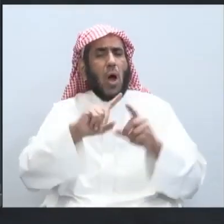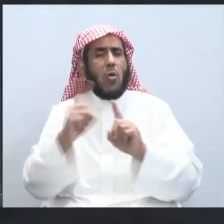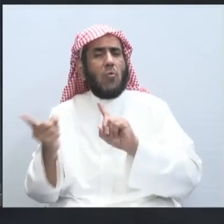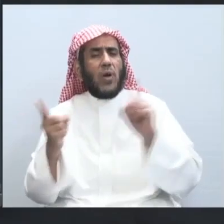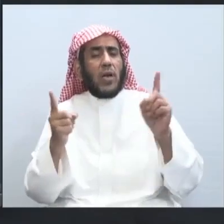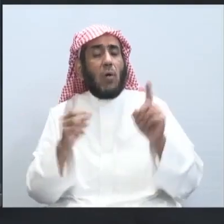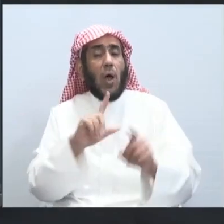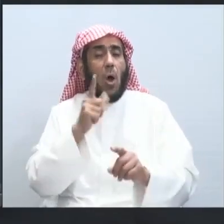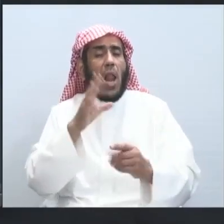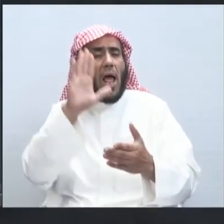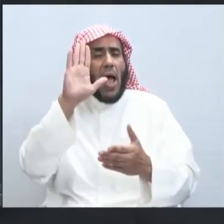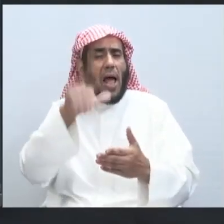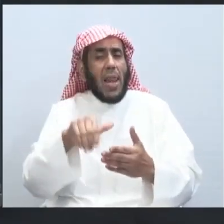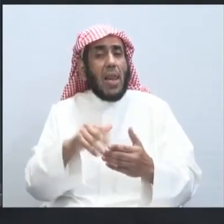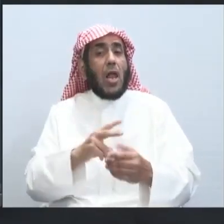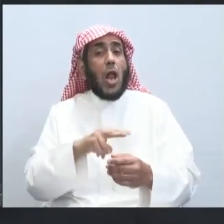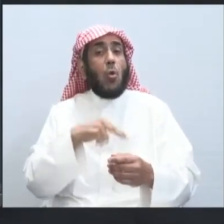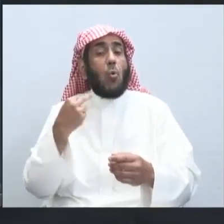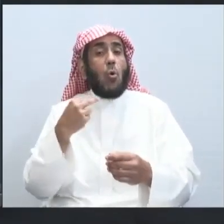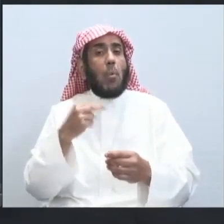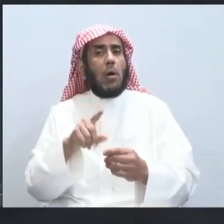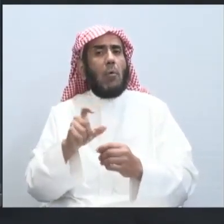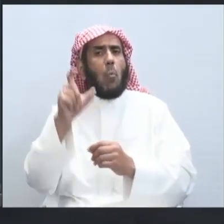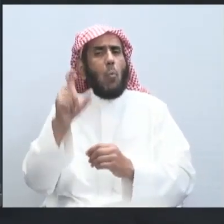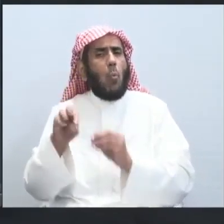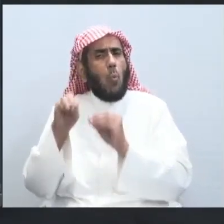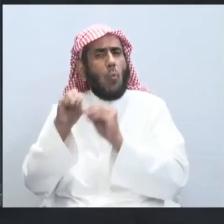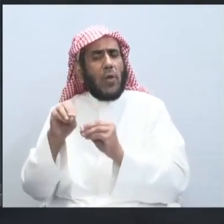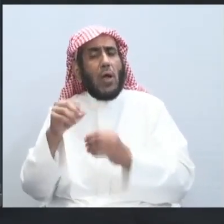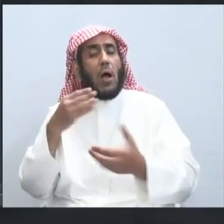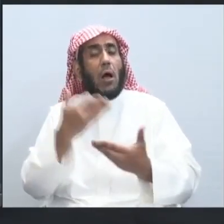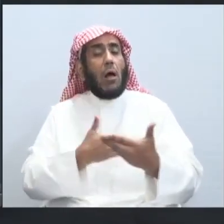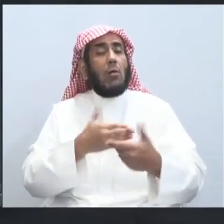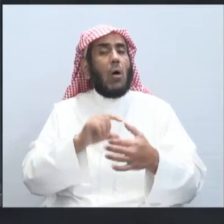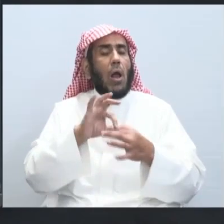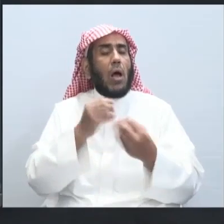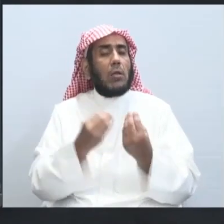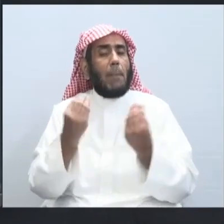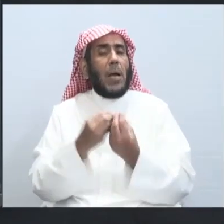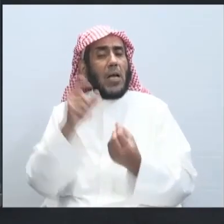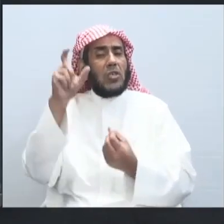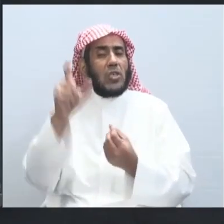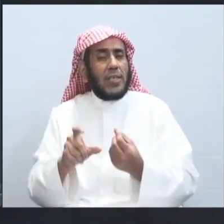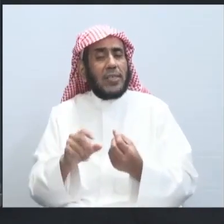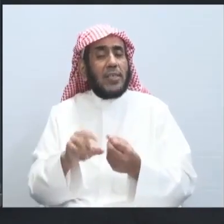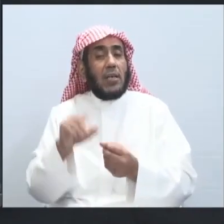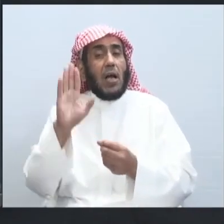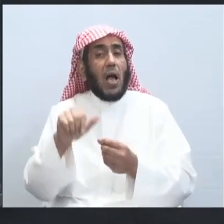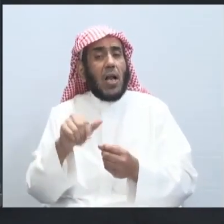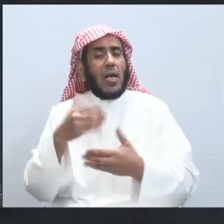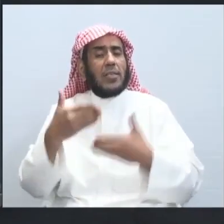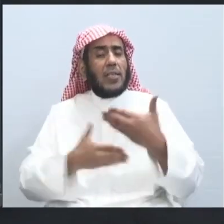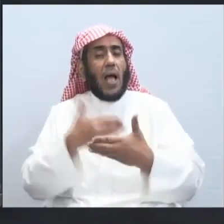نقول هل الدوله لما كانت طرفا في علاقاتها مع شخص من الاشخاص هل كانت